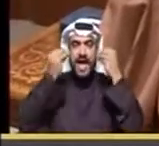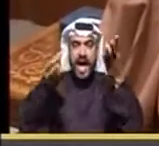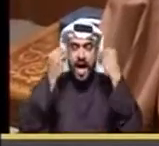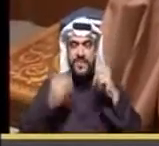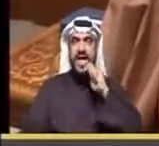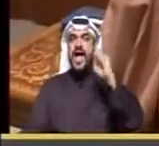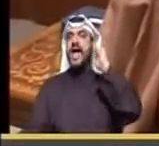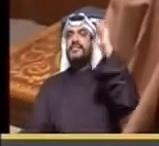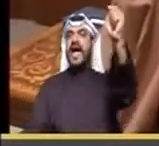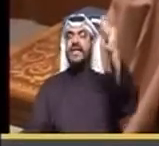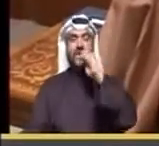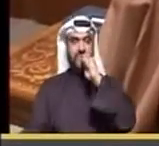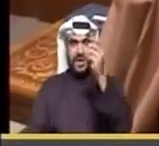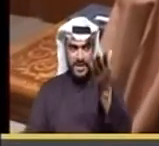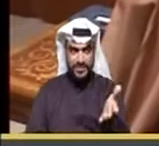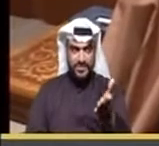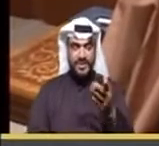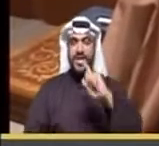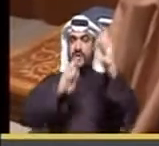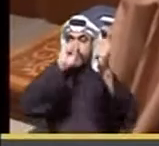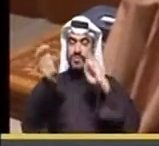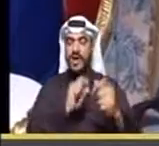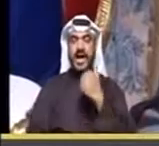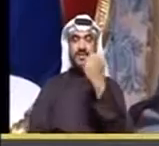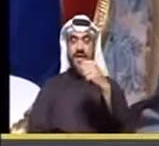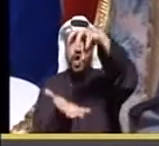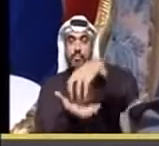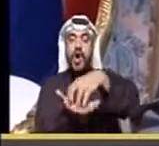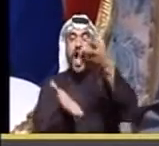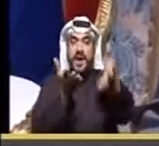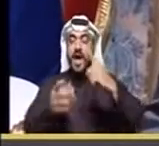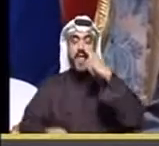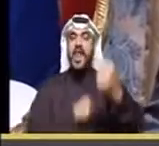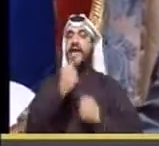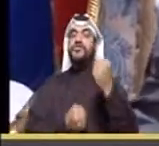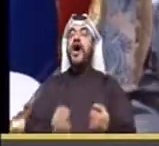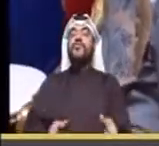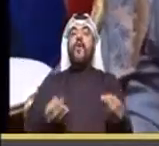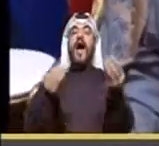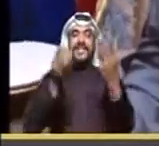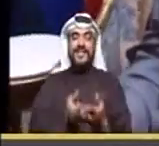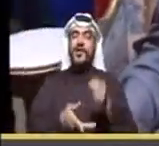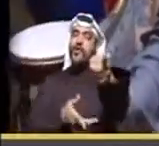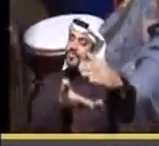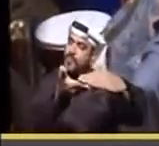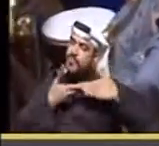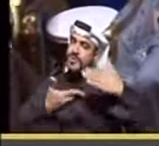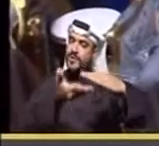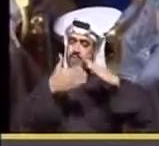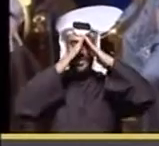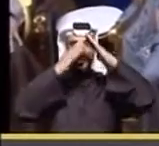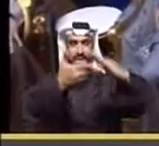عدد البطولات تقريبا 6 نسوي بالسنه طول العمر. المكان صار نجح جدا طول العمر. اي والله، وهذا كله بدعمك ورعايتك يا